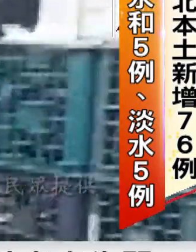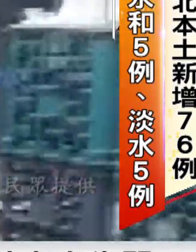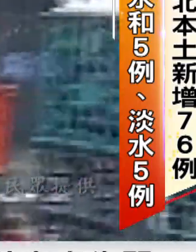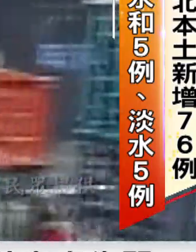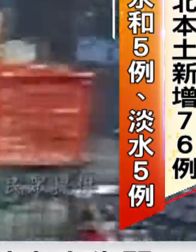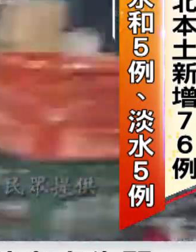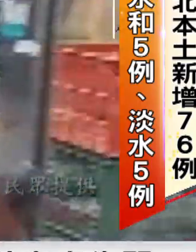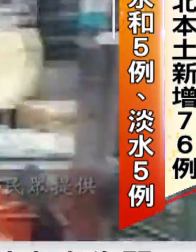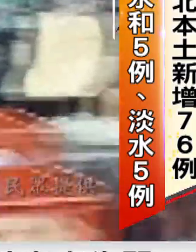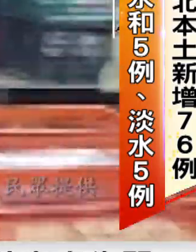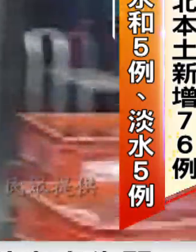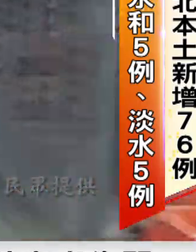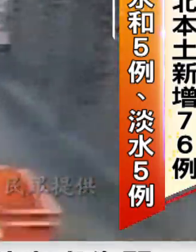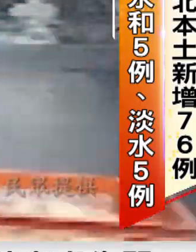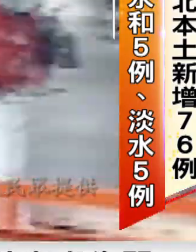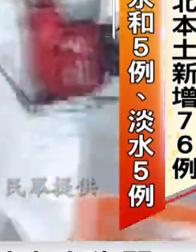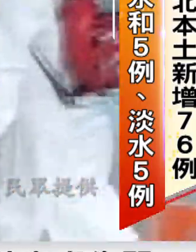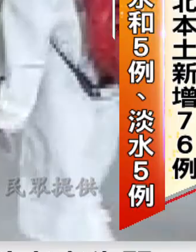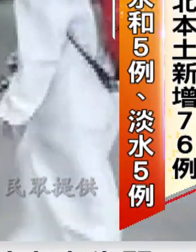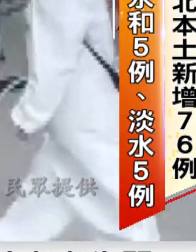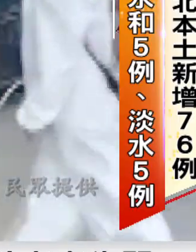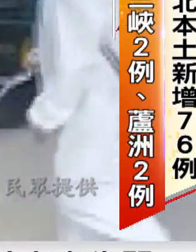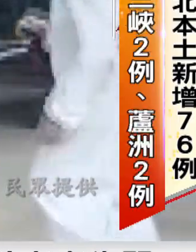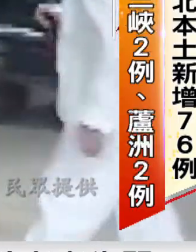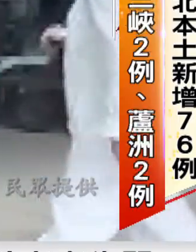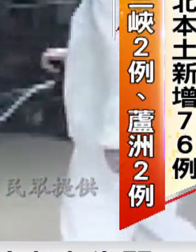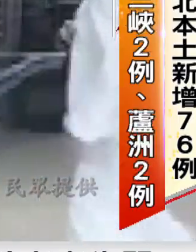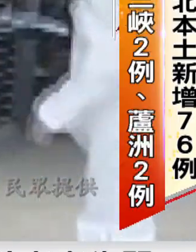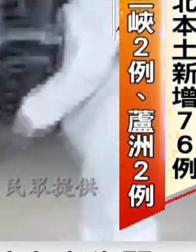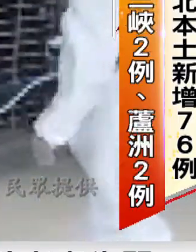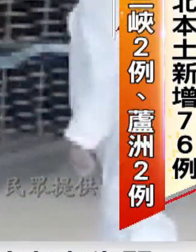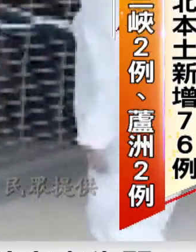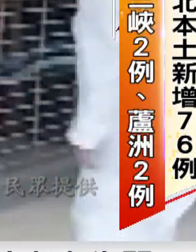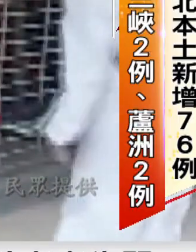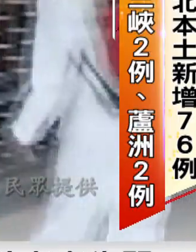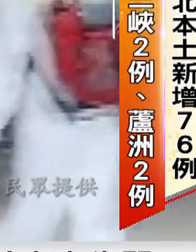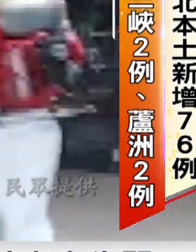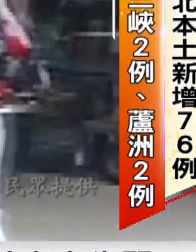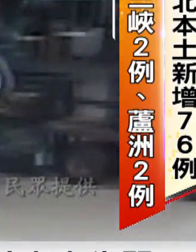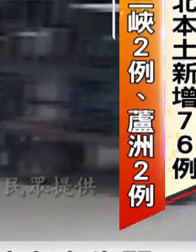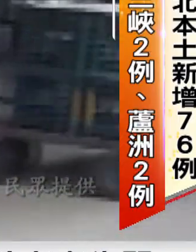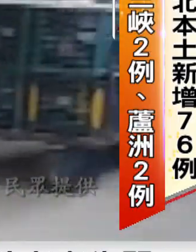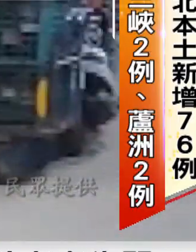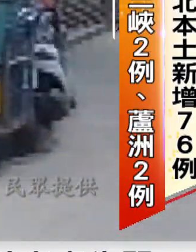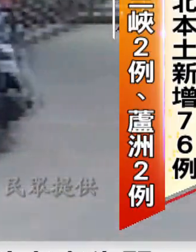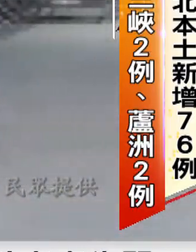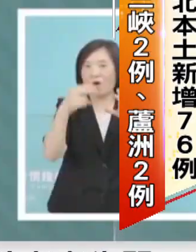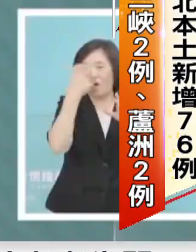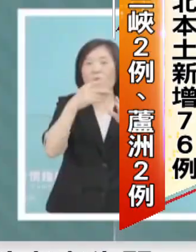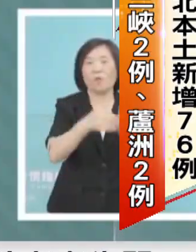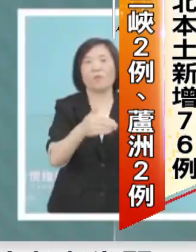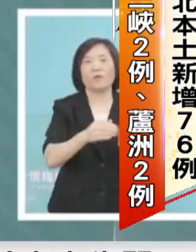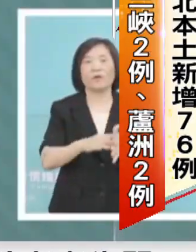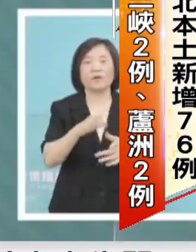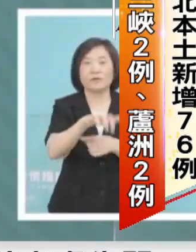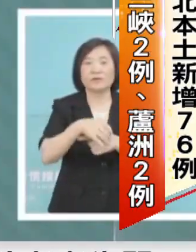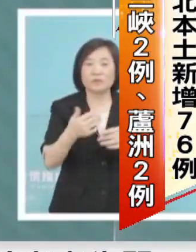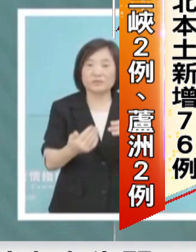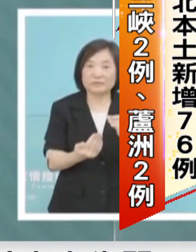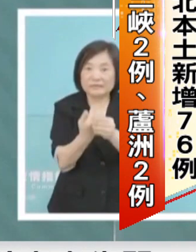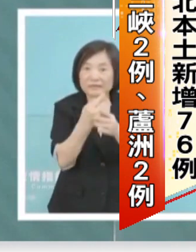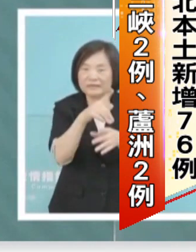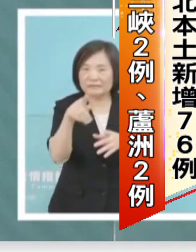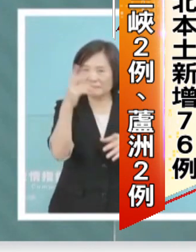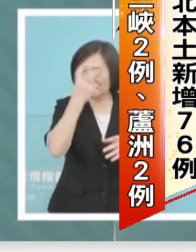铁门全拉下，只剩消毒人员喷洒药剂，北农爆发18人群聚感染，已经全面停工。 那农产公司他们